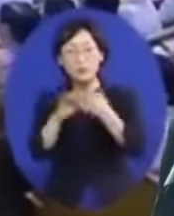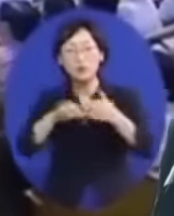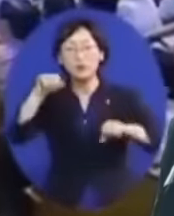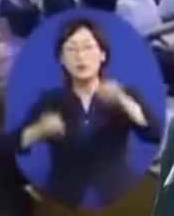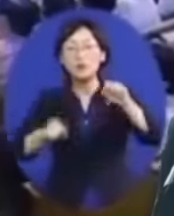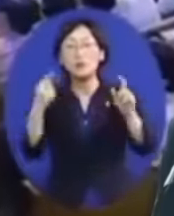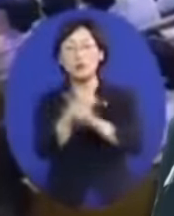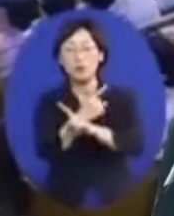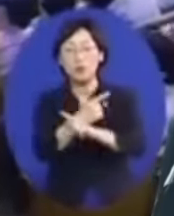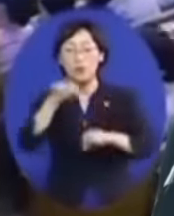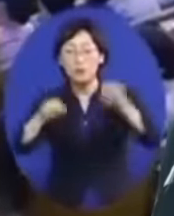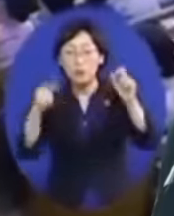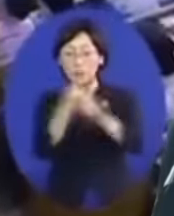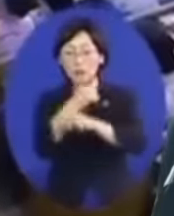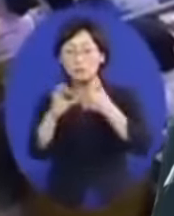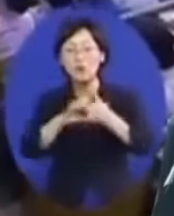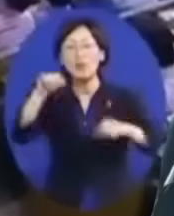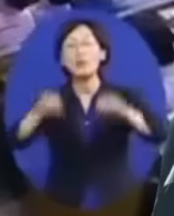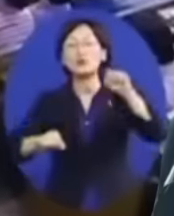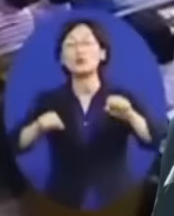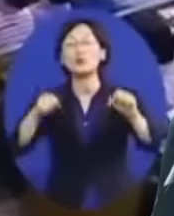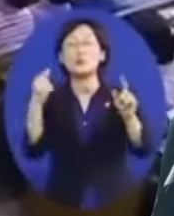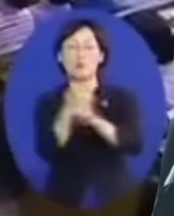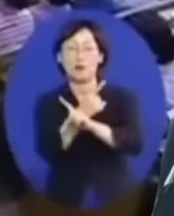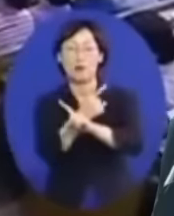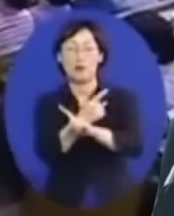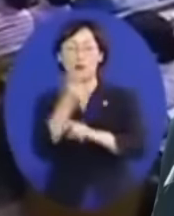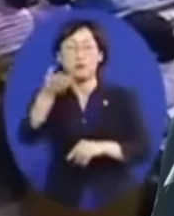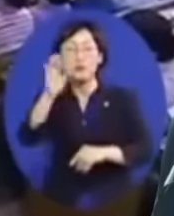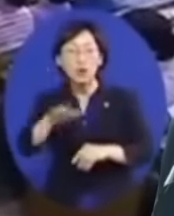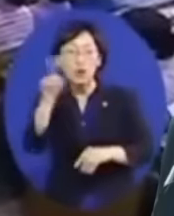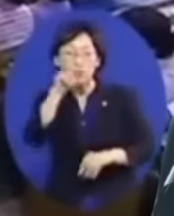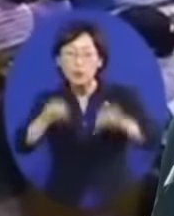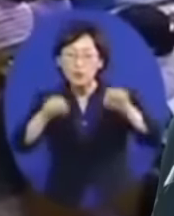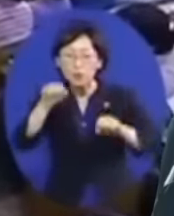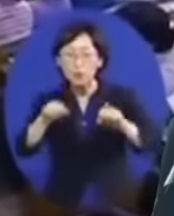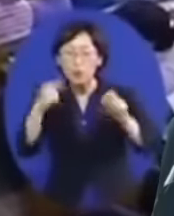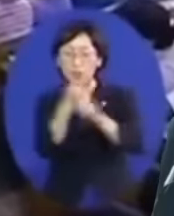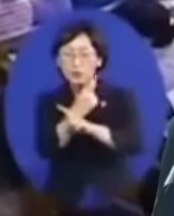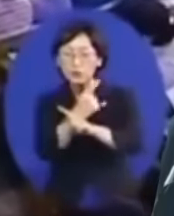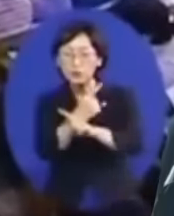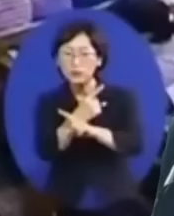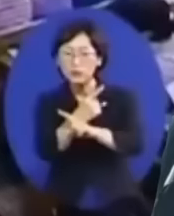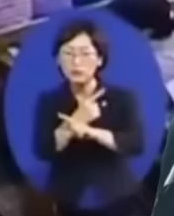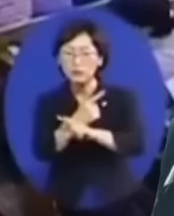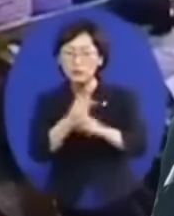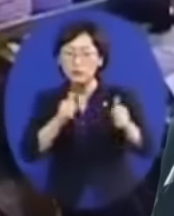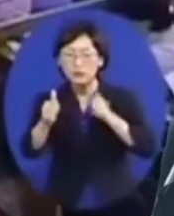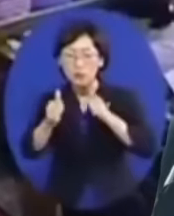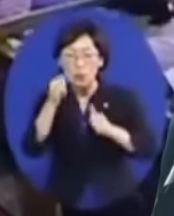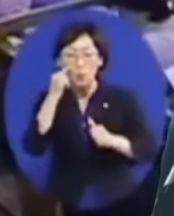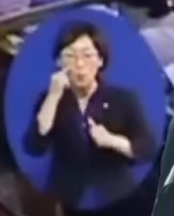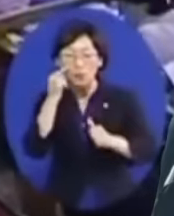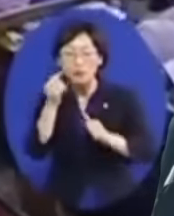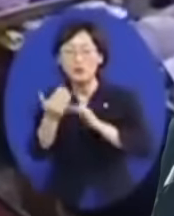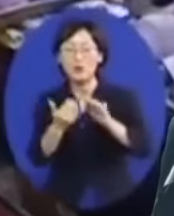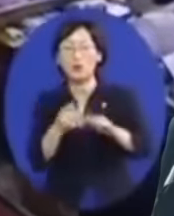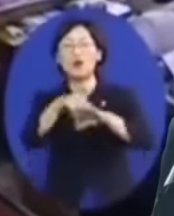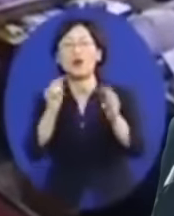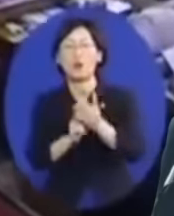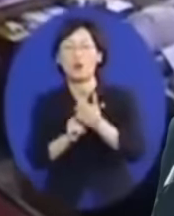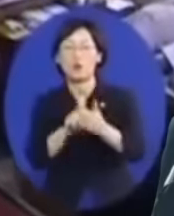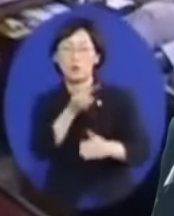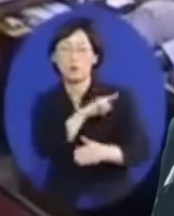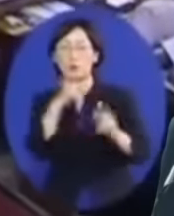달라진다. 태도가 달라지면 행동이 달라진다. 그런데 어떤 행동을 바꾸려고 시도하기 전에 먼저 마음부터 바꾸라, 그렇게